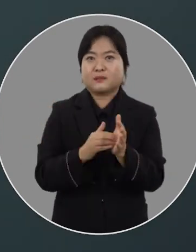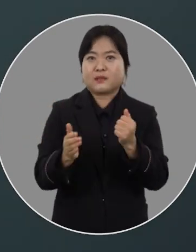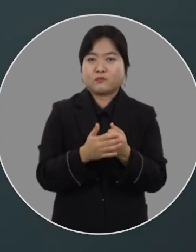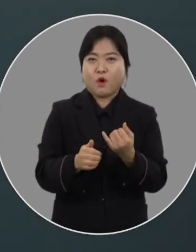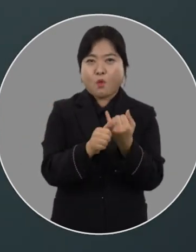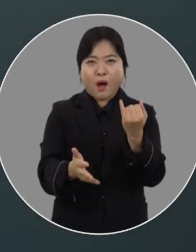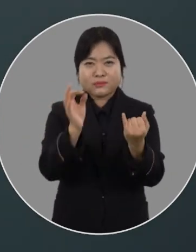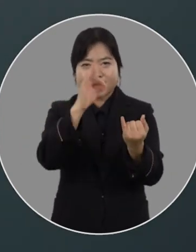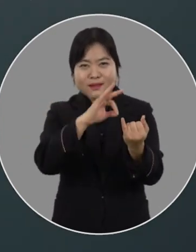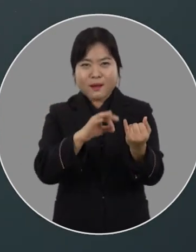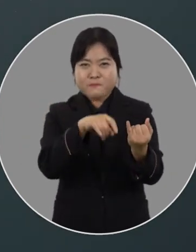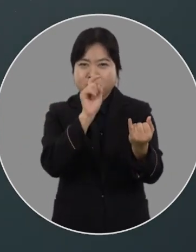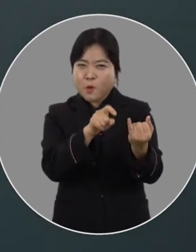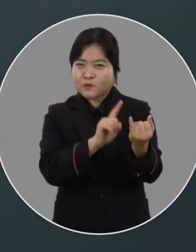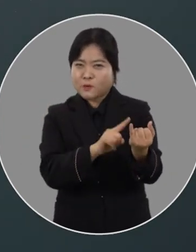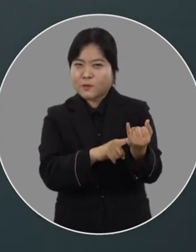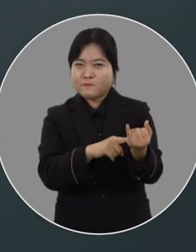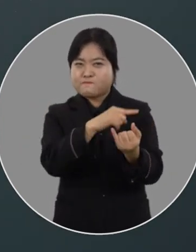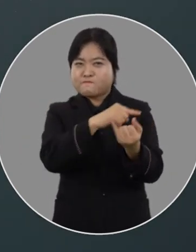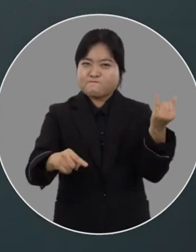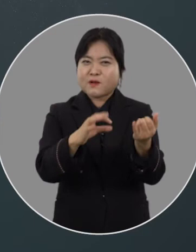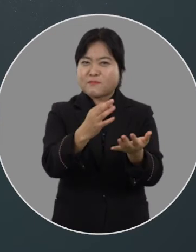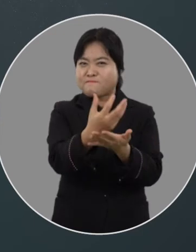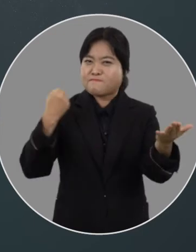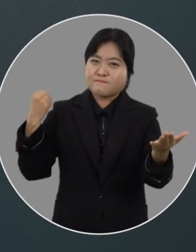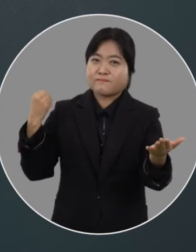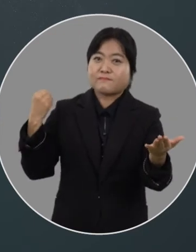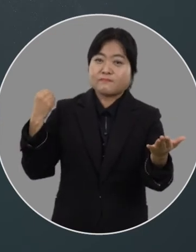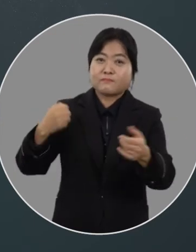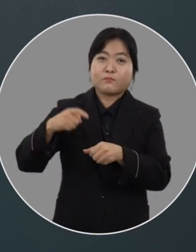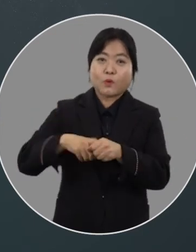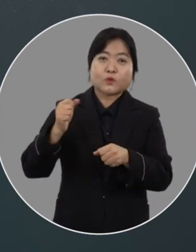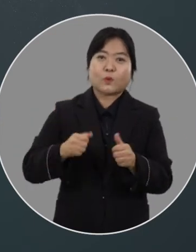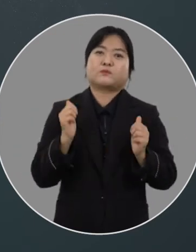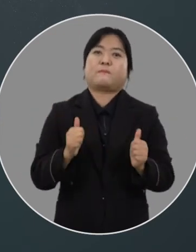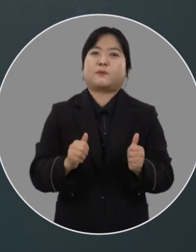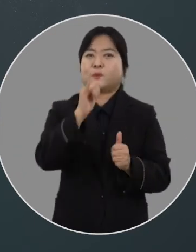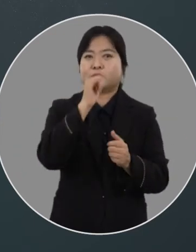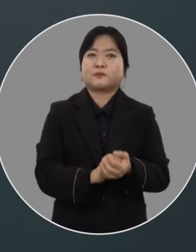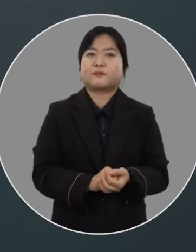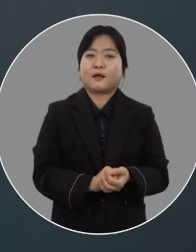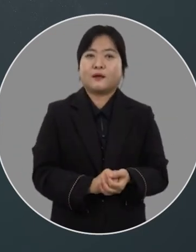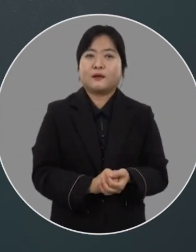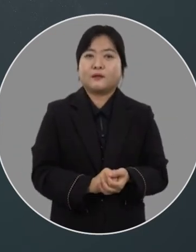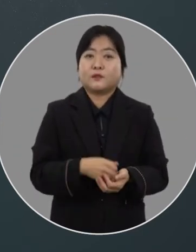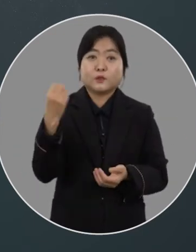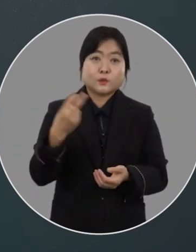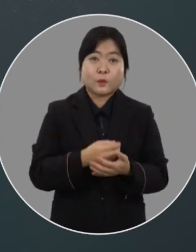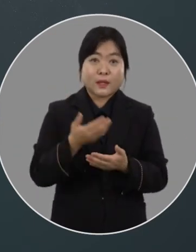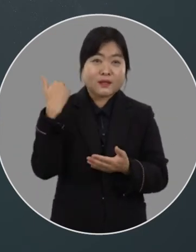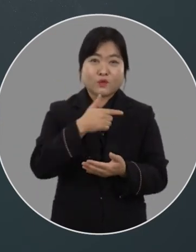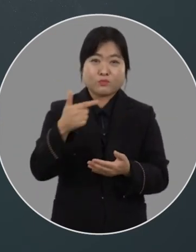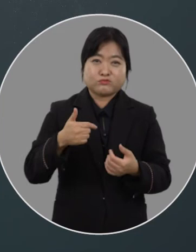때문에 과부들을 갖다가 표적으로 삼아서 재산 탈취를 위해서 마녀 재판이 벌어지기도 했습니다. 또한